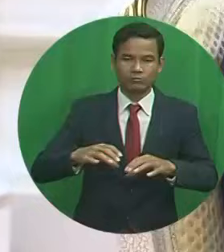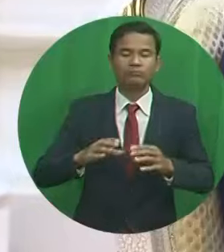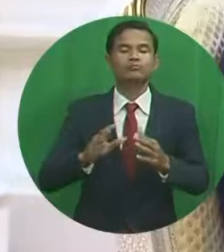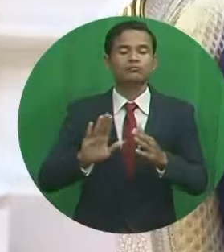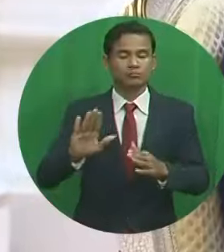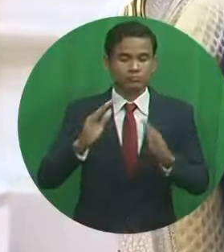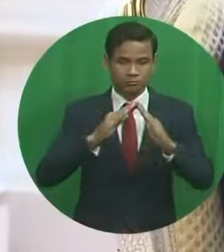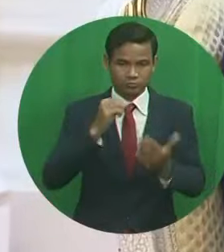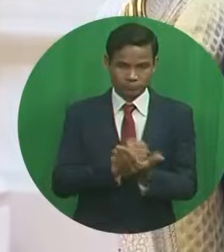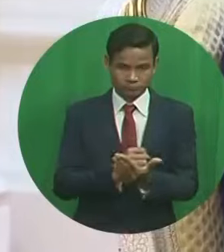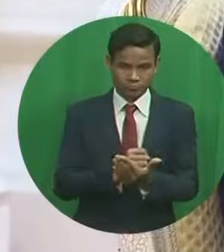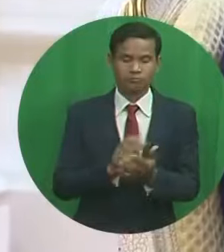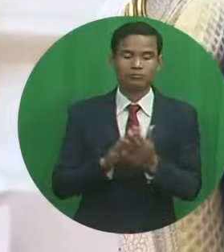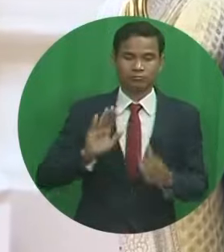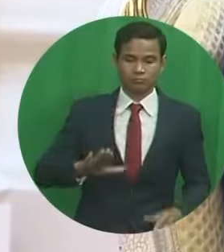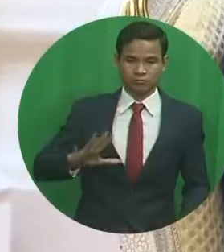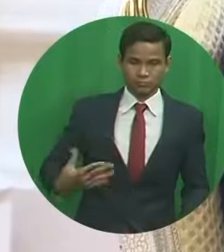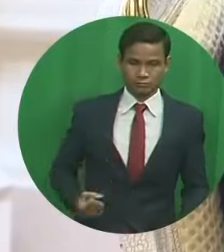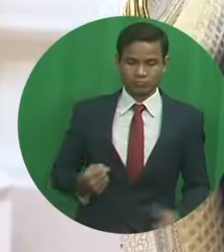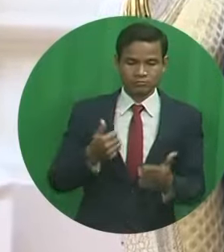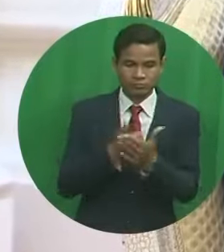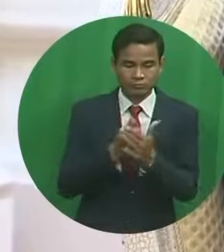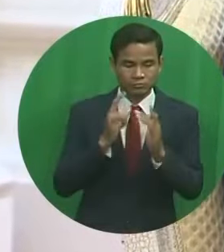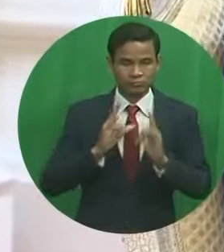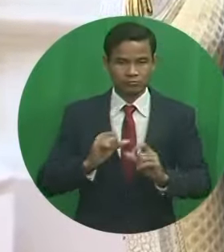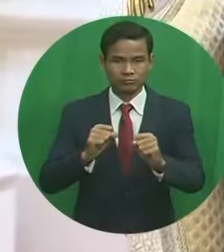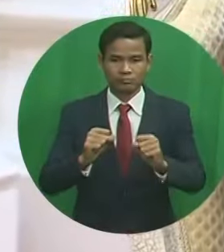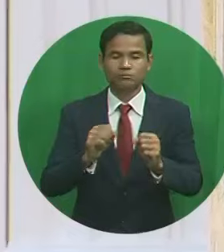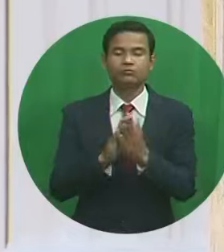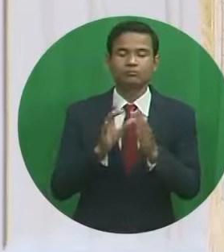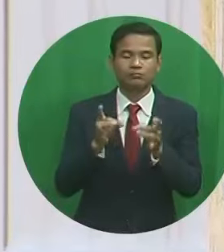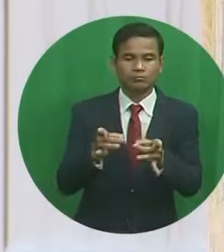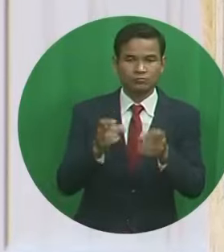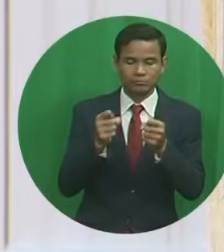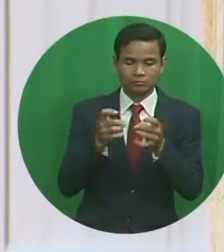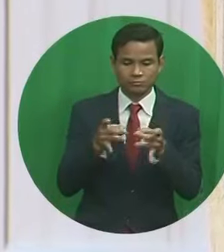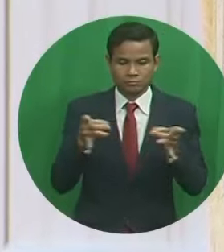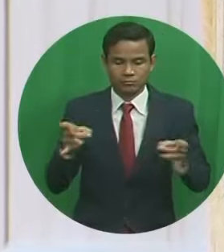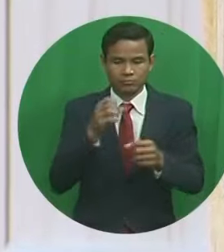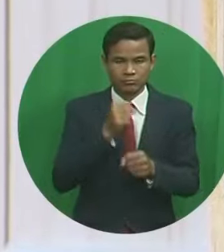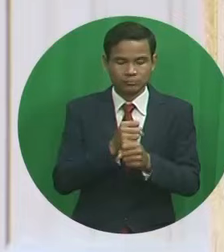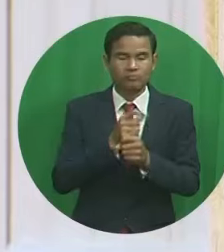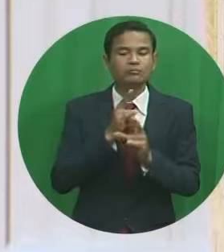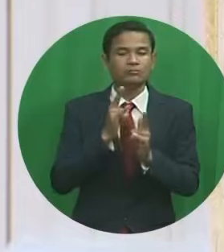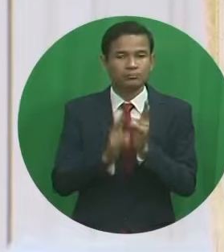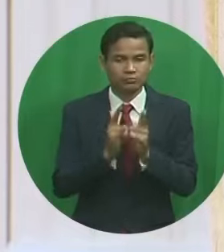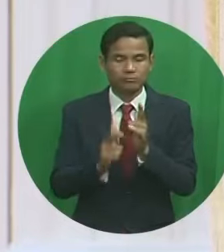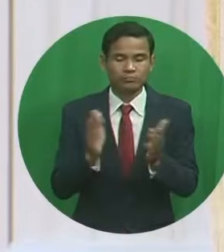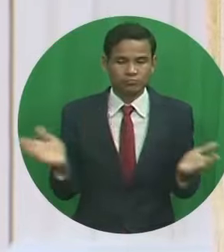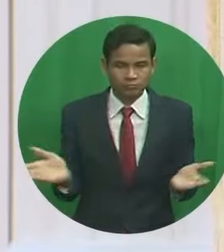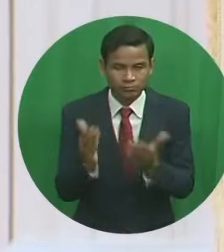ស់ឯកឧត្តមនៅកម្ពុជាឯកឧត្តមនឹងខិតខំបន្តពង្រឹងនិងពង្រីកកិច្ចសហប្រតិបត្តិការក្នុងការជំរុញប